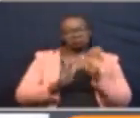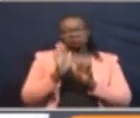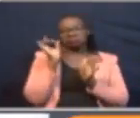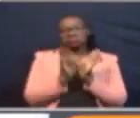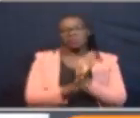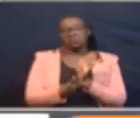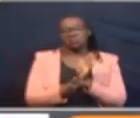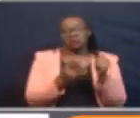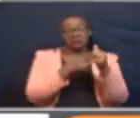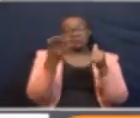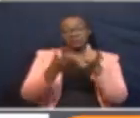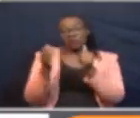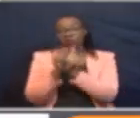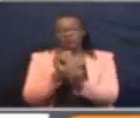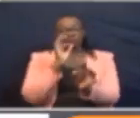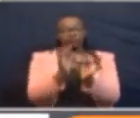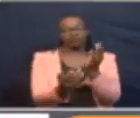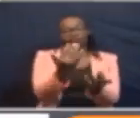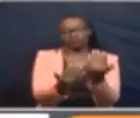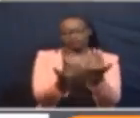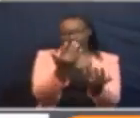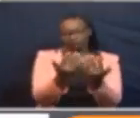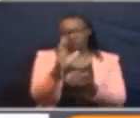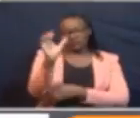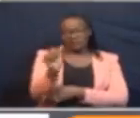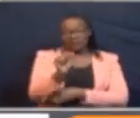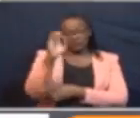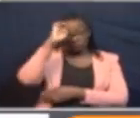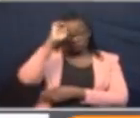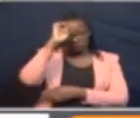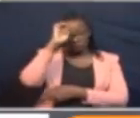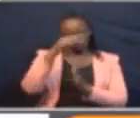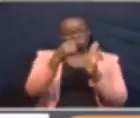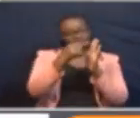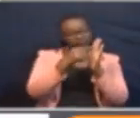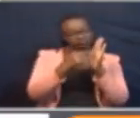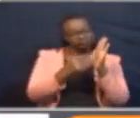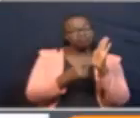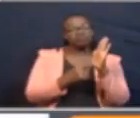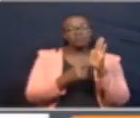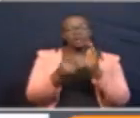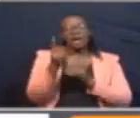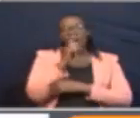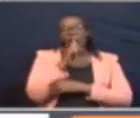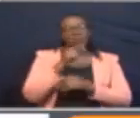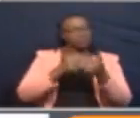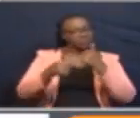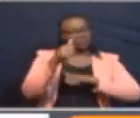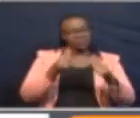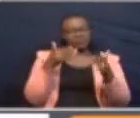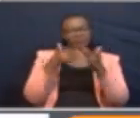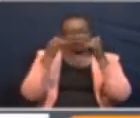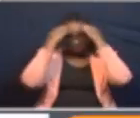ya hizo zikiteketezwa moto. Waziri wa Elimu Amina Mohamed akiorodhesha mapendekezo ya adhabu itakayotolewa dhidi ya